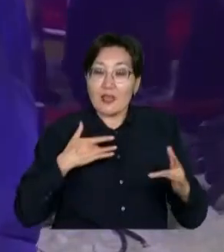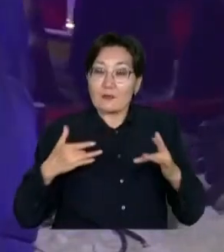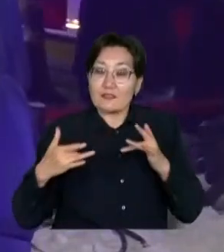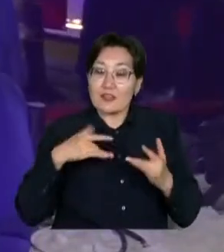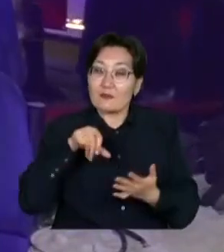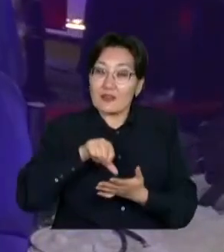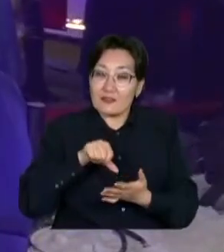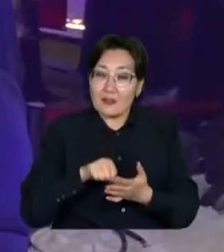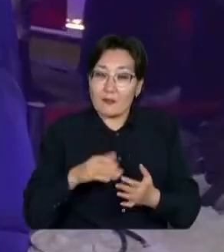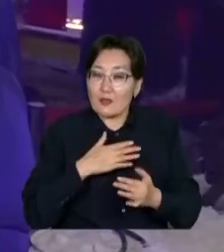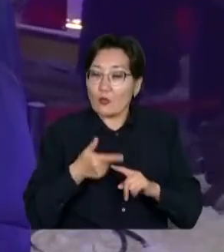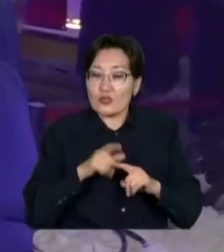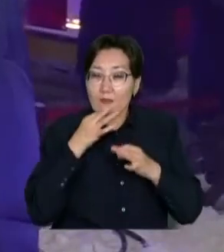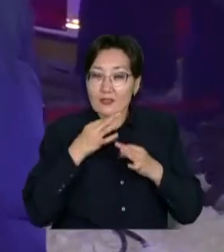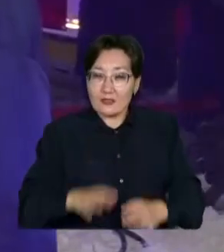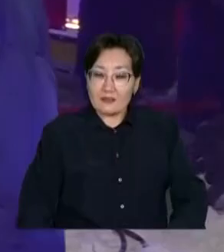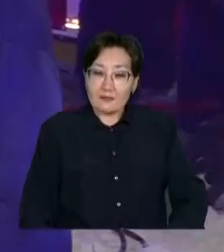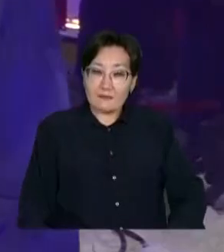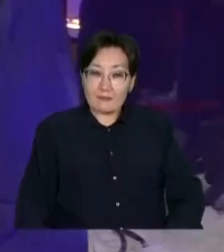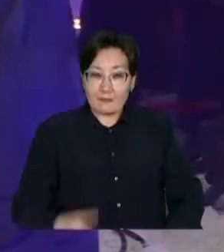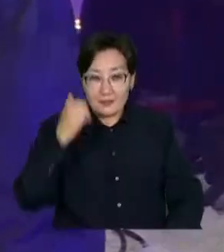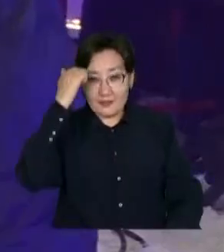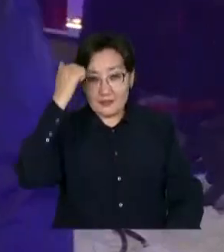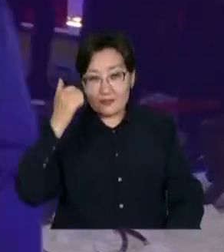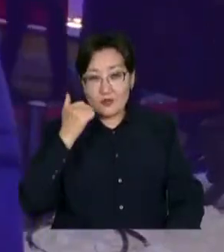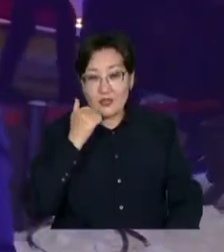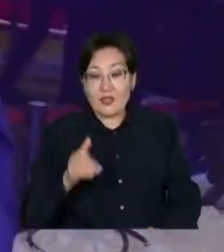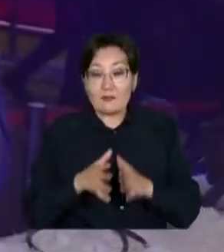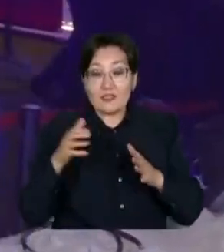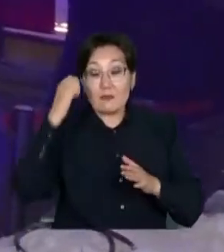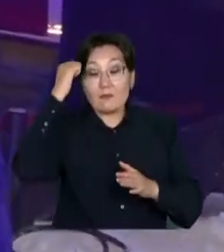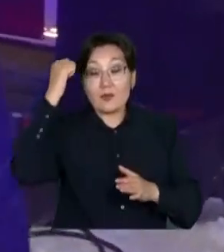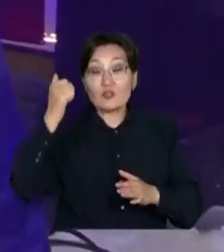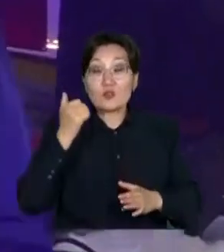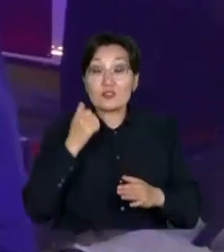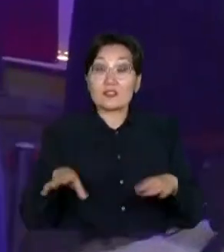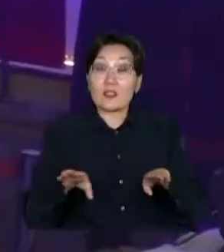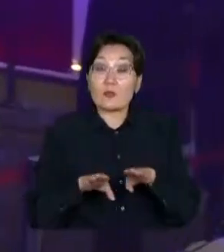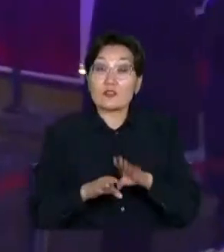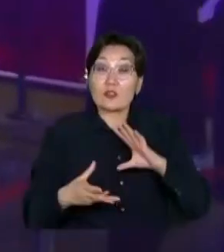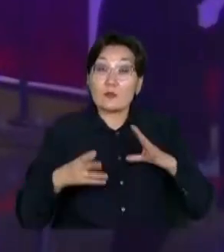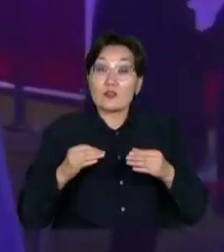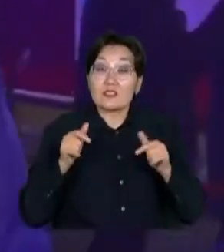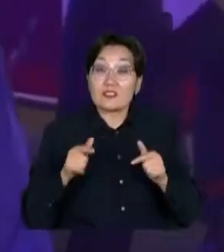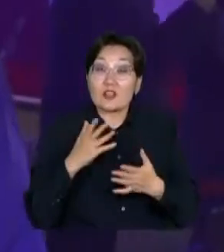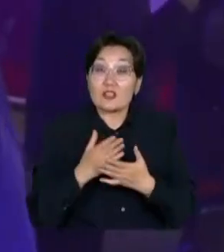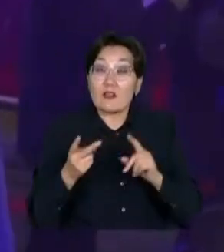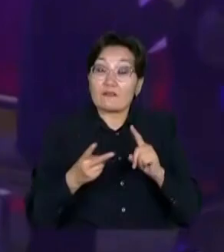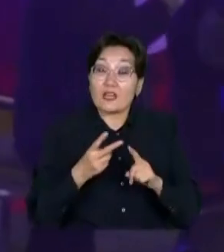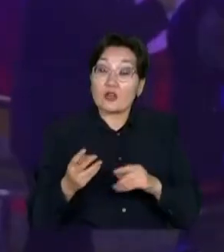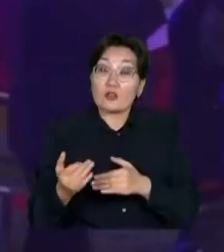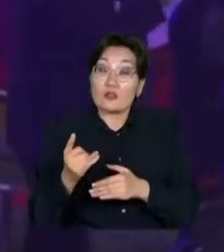мне очень понравилось. Спасибо. Спасибо вам большое. А также получается у нас еще и второй гость.